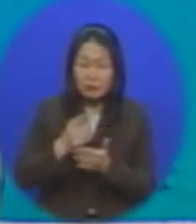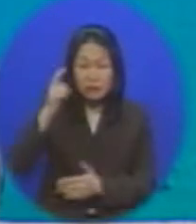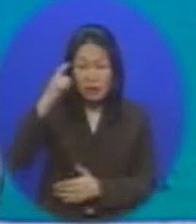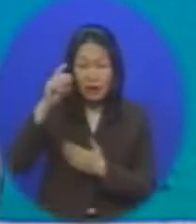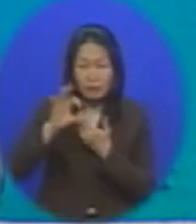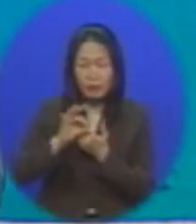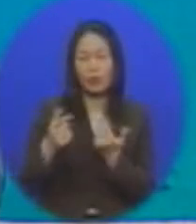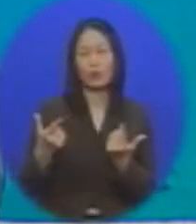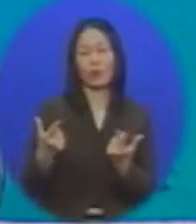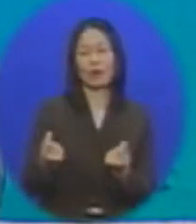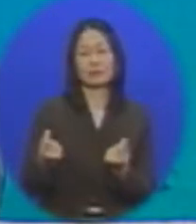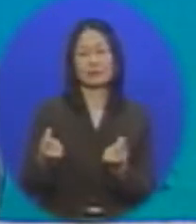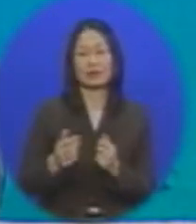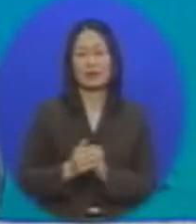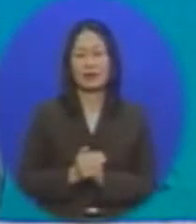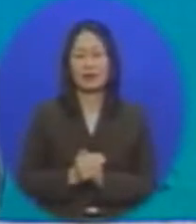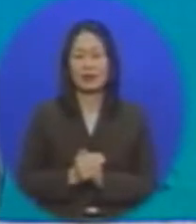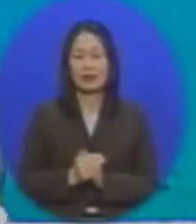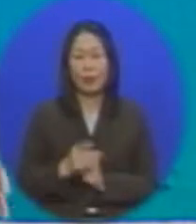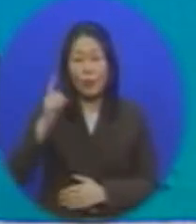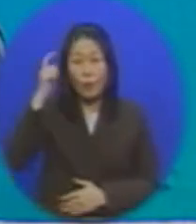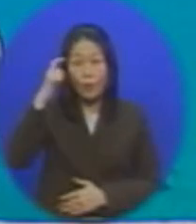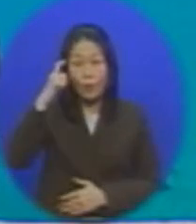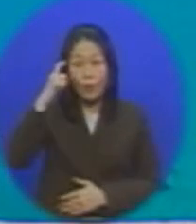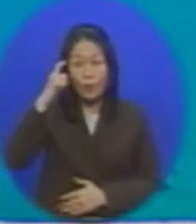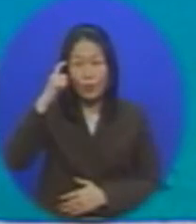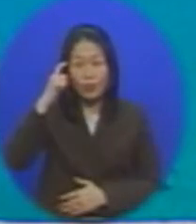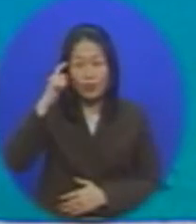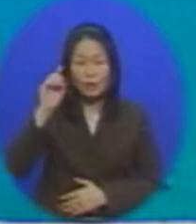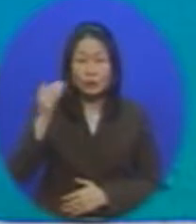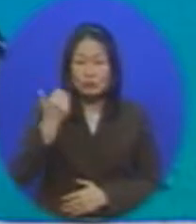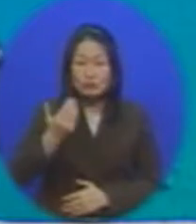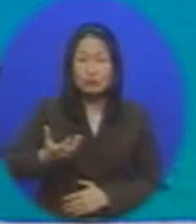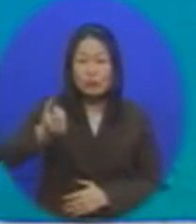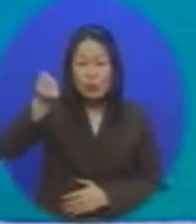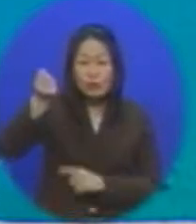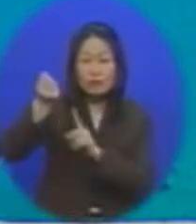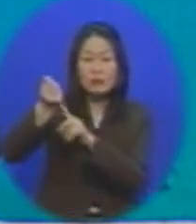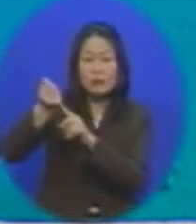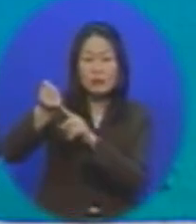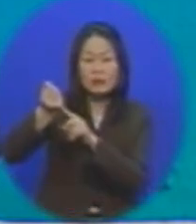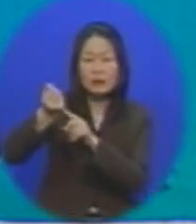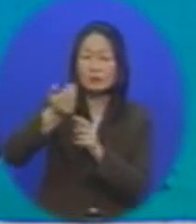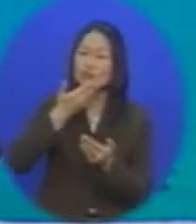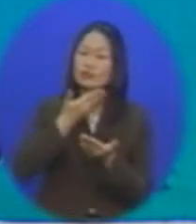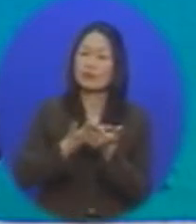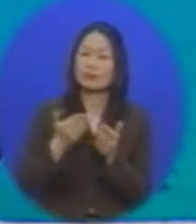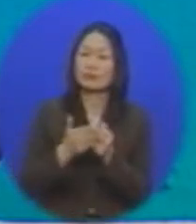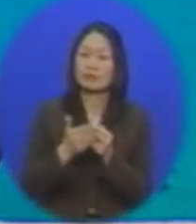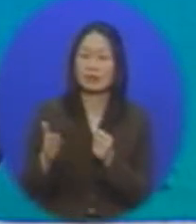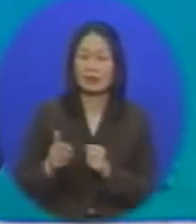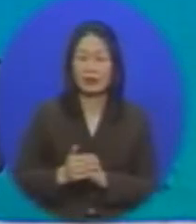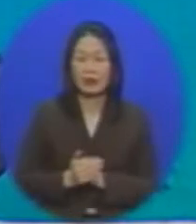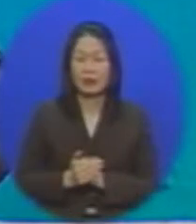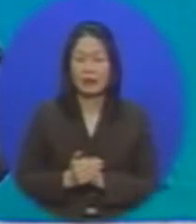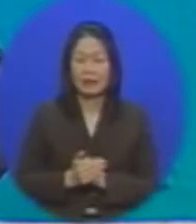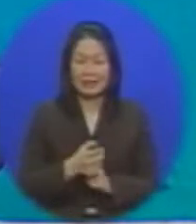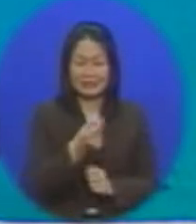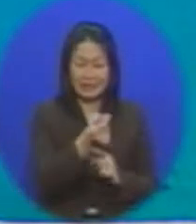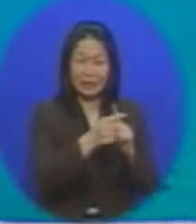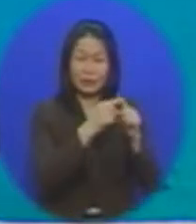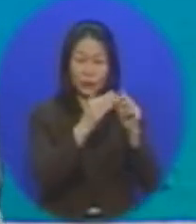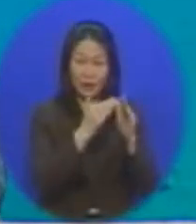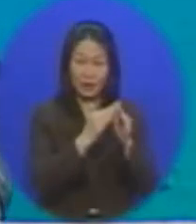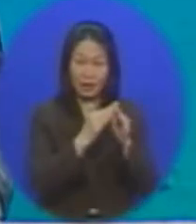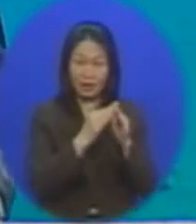똑같아요 왜 누구 소유냐 하는게 문제 이거든요 작은 교회도